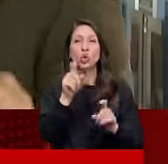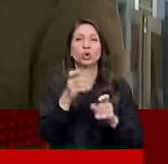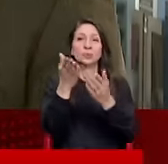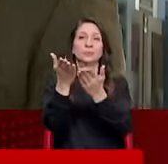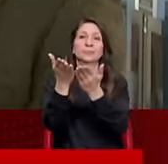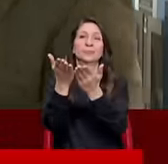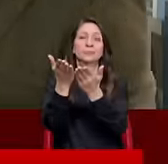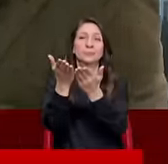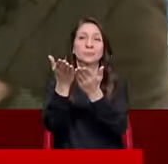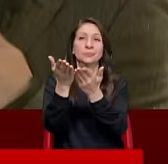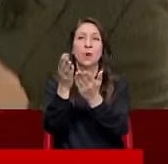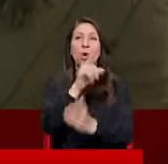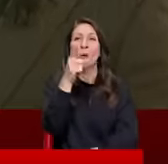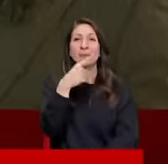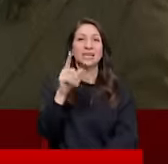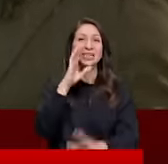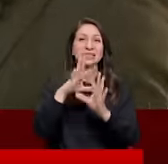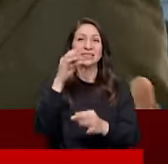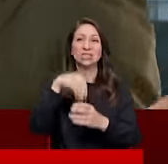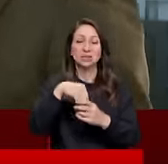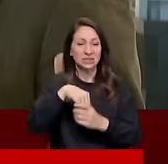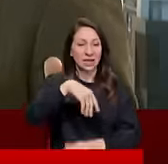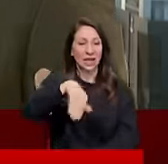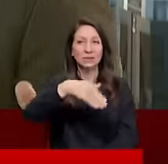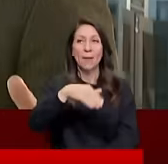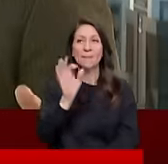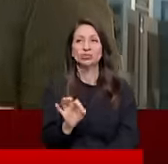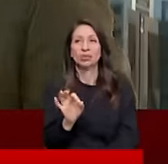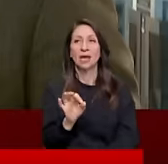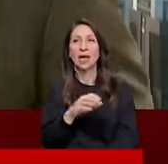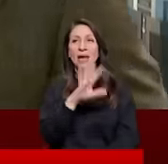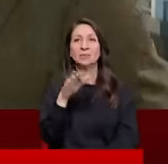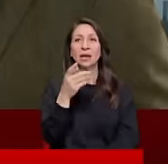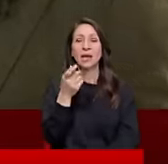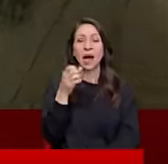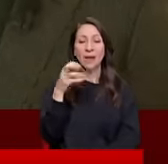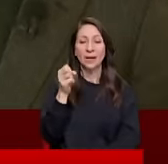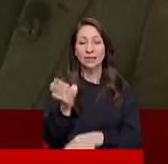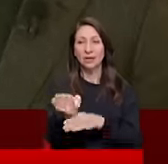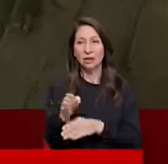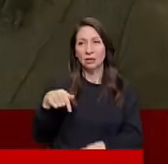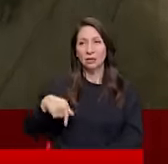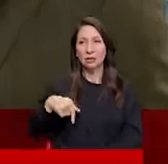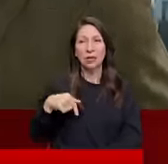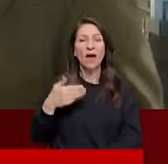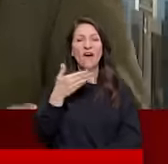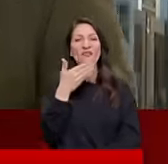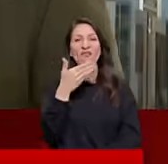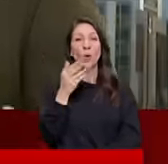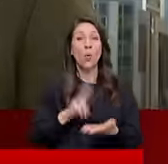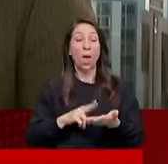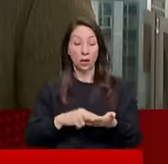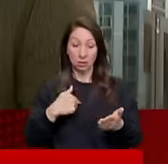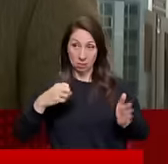soran on binlerce insan aramızda dolaşmaya başladı. Hepsi cebindeki AK Parti kartını, üyelik